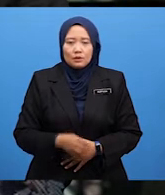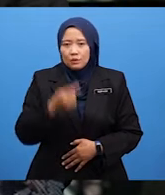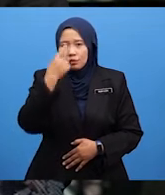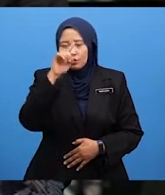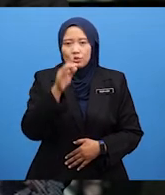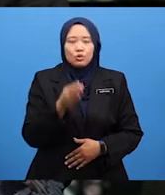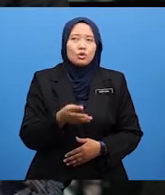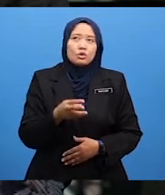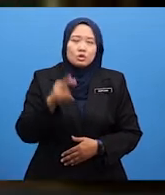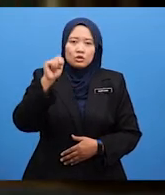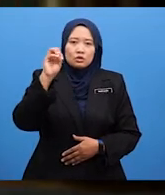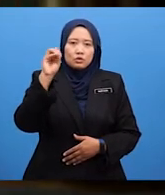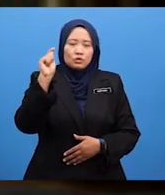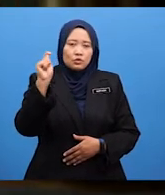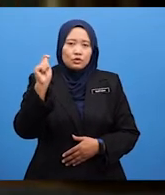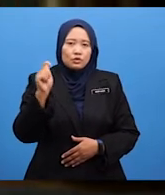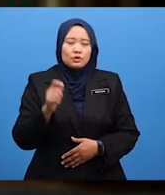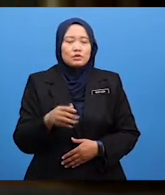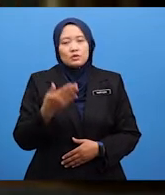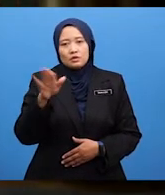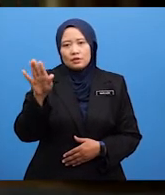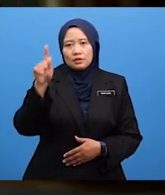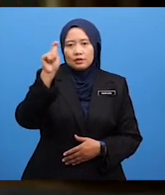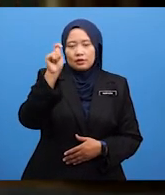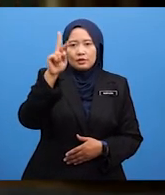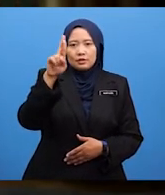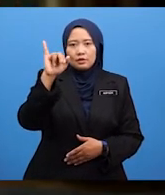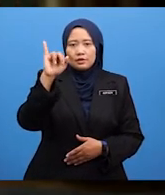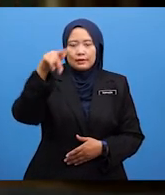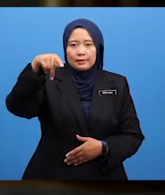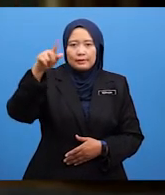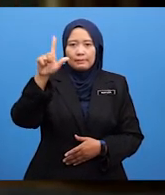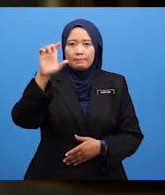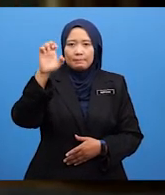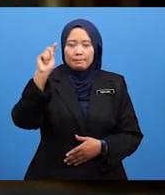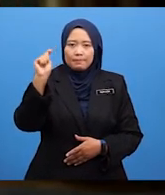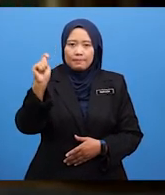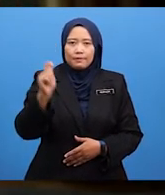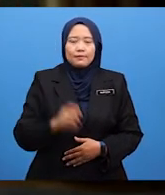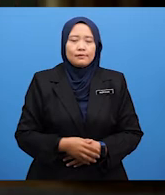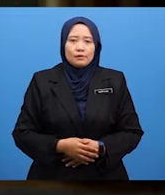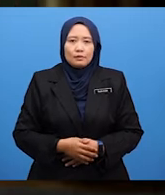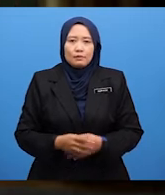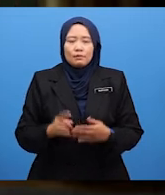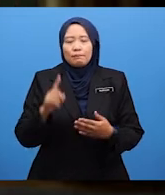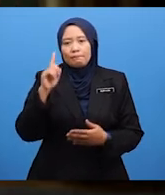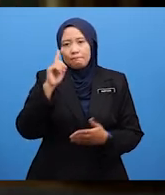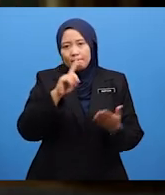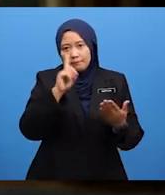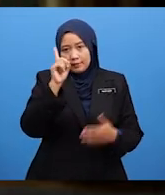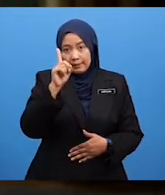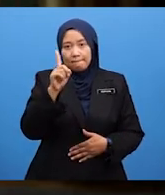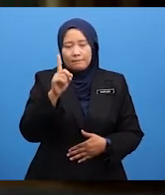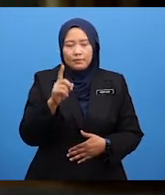not-not triplets. Not triplets ni sentiasa kita mulakan not pertamanya dengan petikan ke bawah dan diteruskan